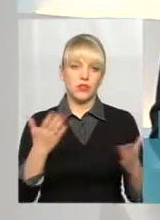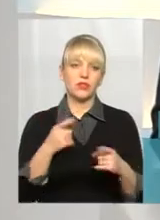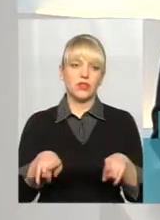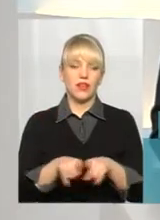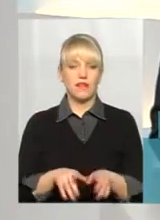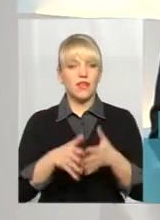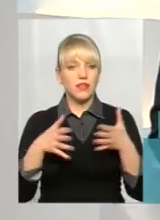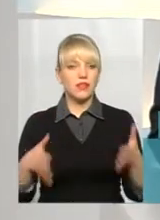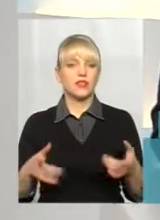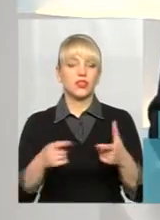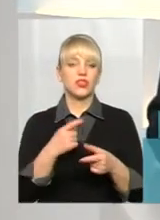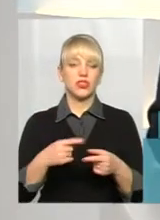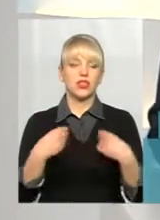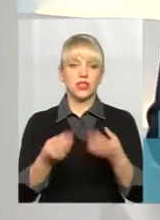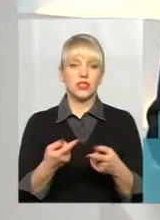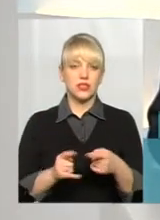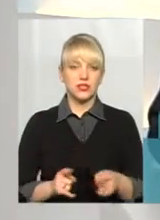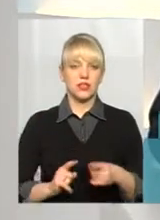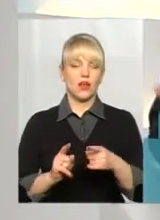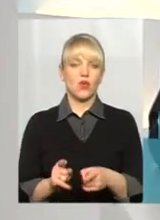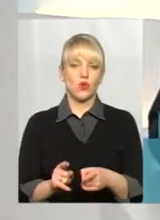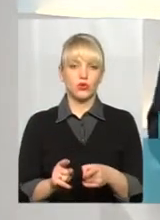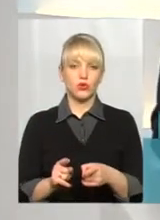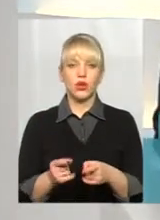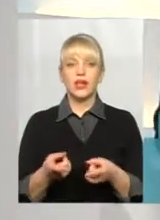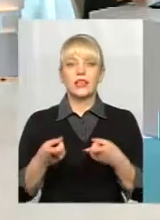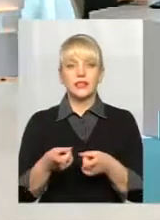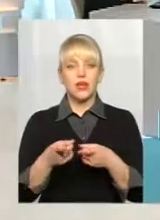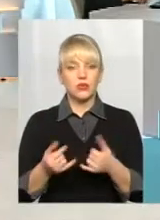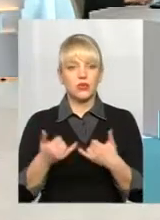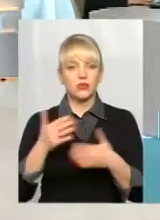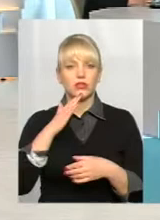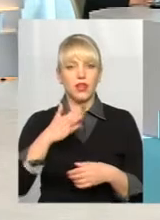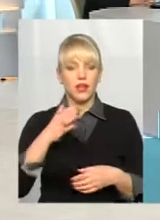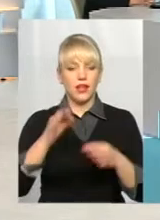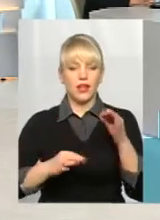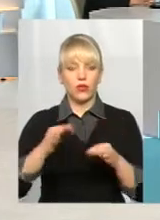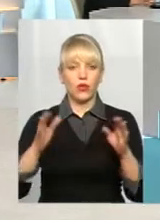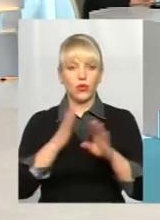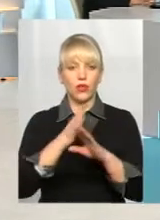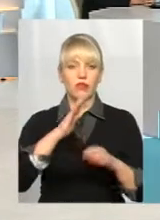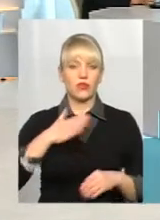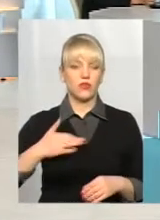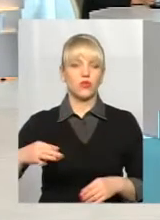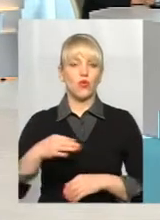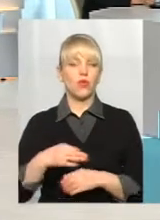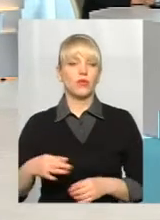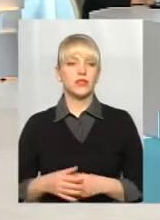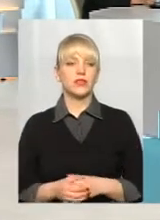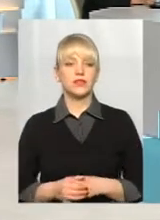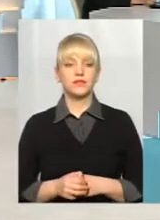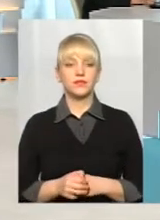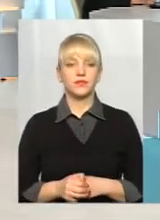Чи несе це загрозу екології нашої області взагалі? Ну, звісно,